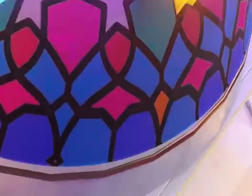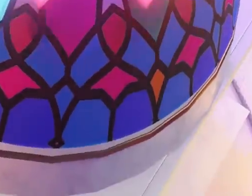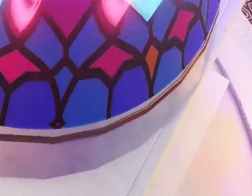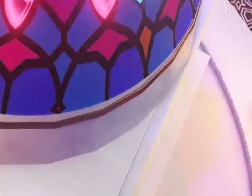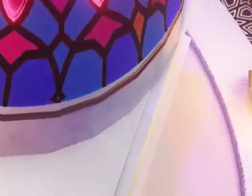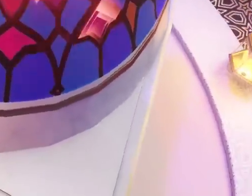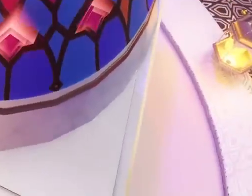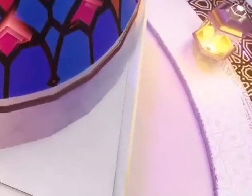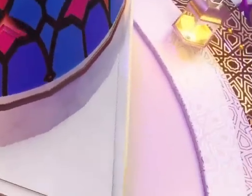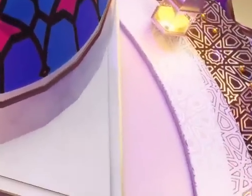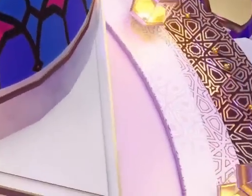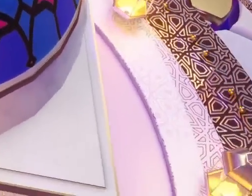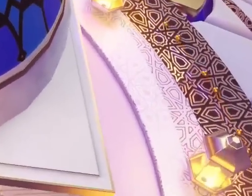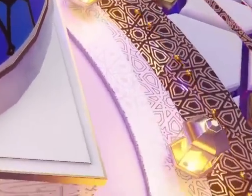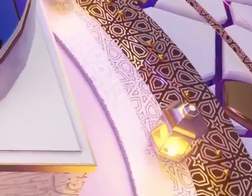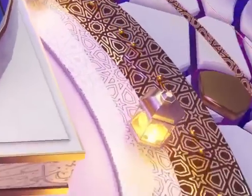ya.